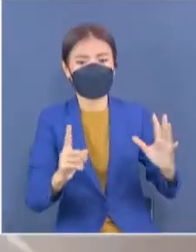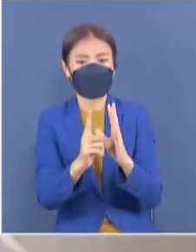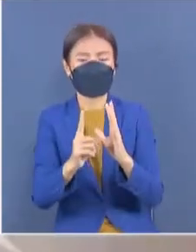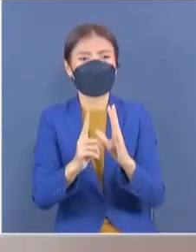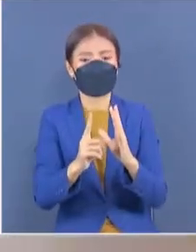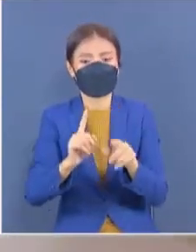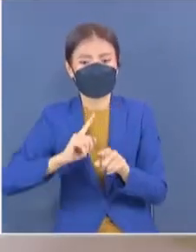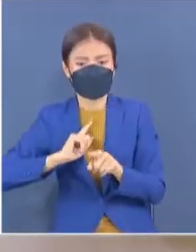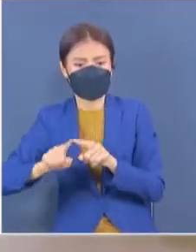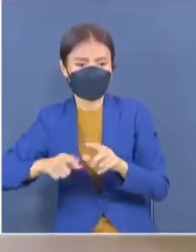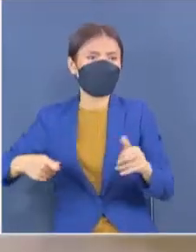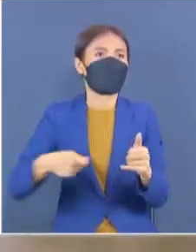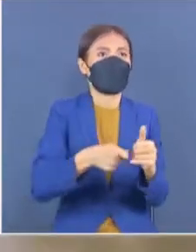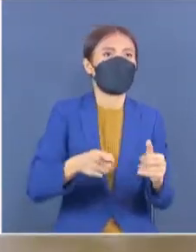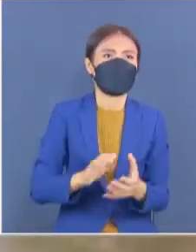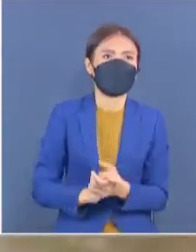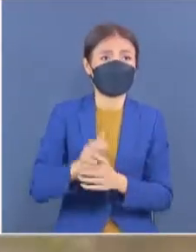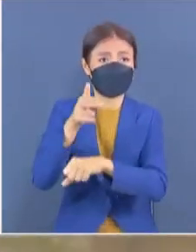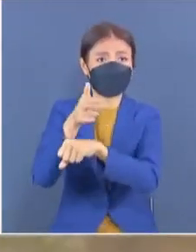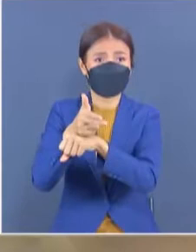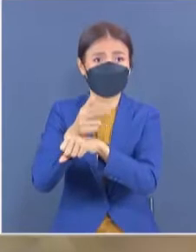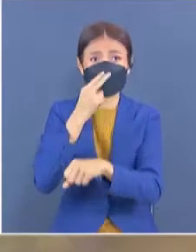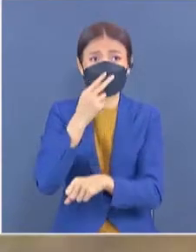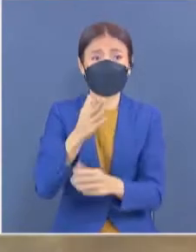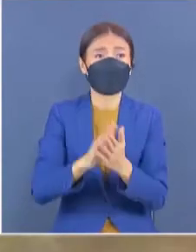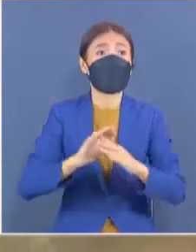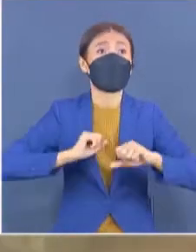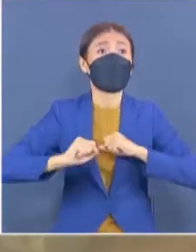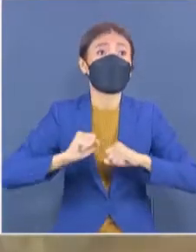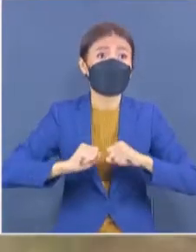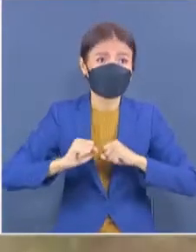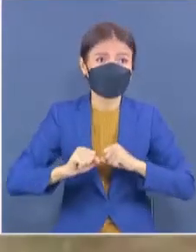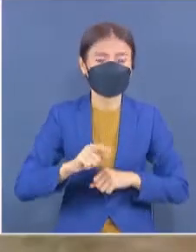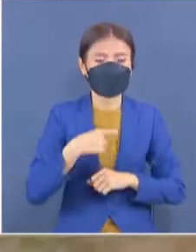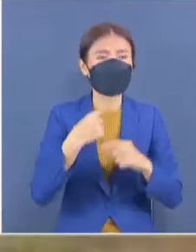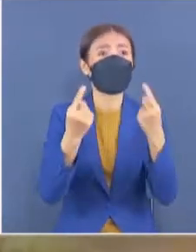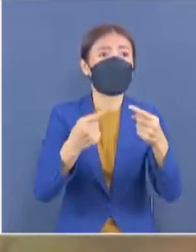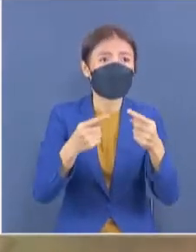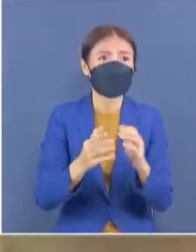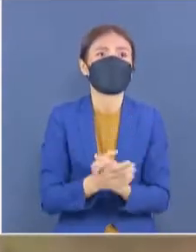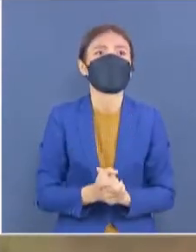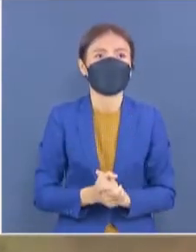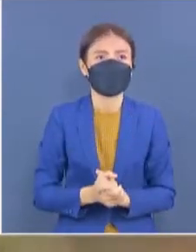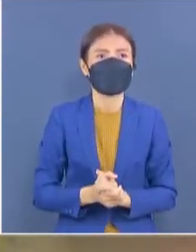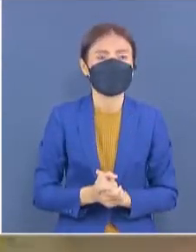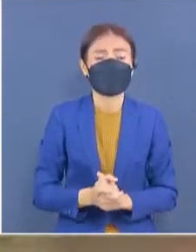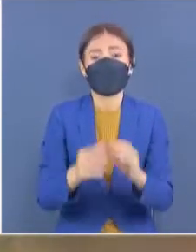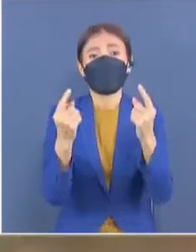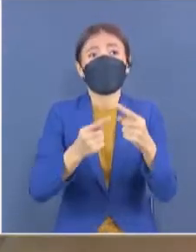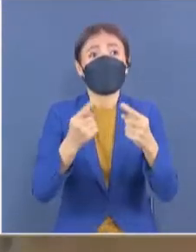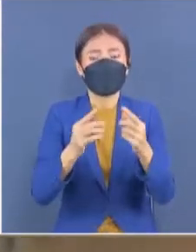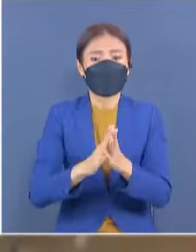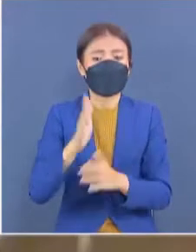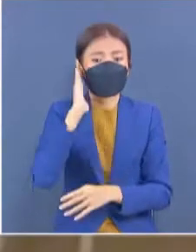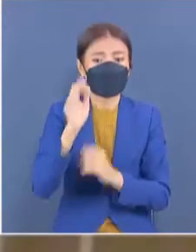กล้องวงจรปิดบันทึกภาพเหตุการณ์นี้ครับเกิดเหตุชุลมุนวุ่นวายของกลุ่มวัยรุ่นนะครับยกพวกทำร้ายกันและนายยุทธศาสตร์บัวจตุรัสอ